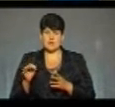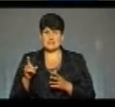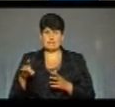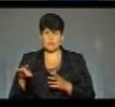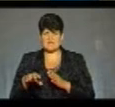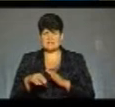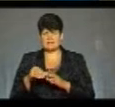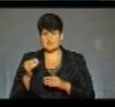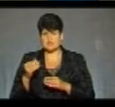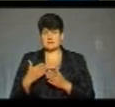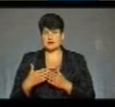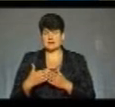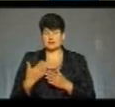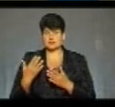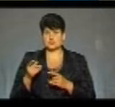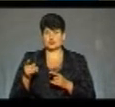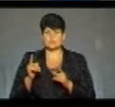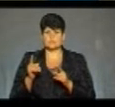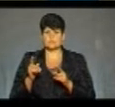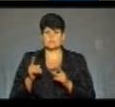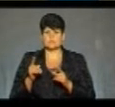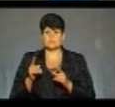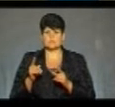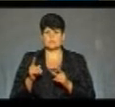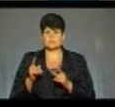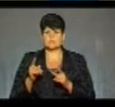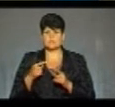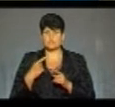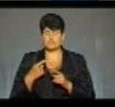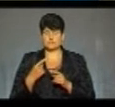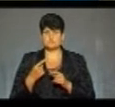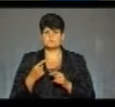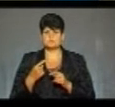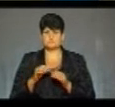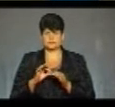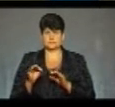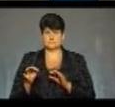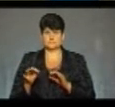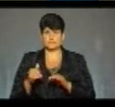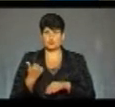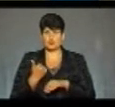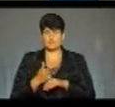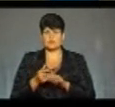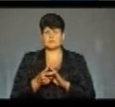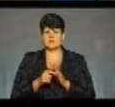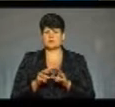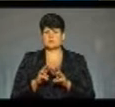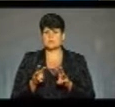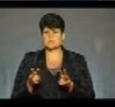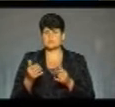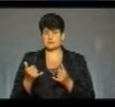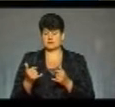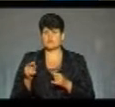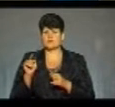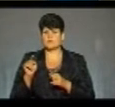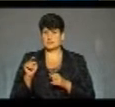вибір. Наприклад, якщо навіть з риторики голови Кабміну теперішнього,